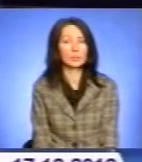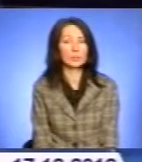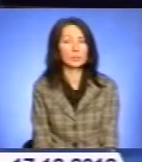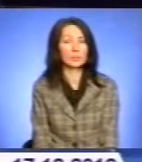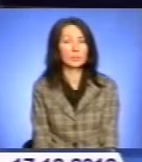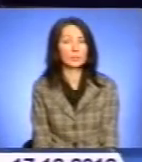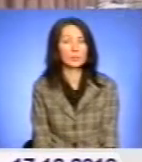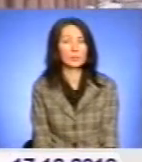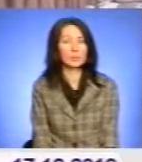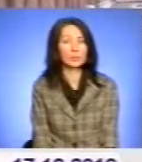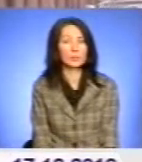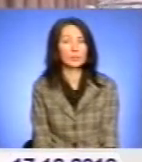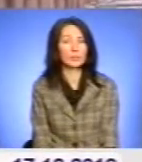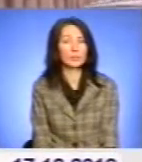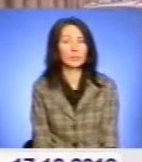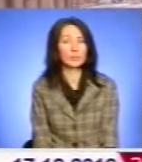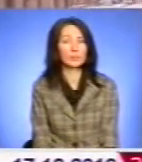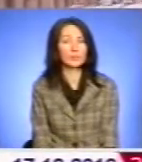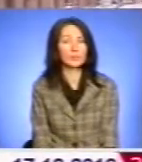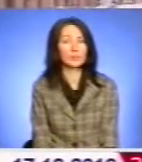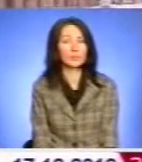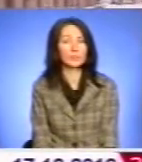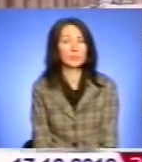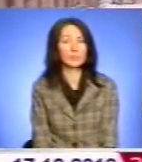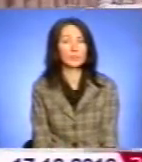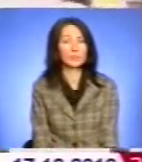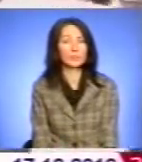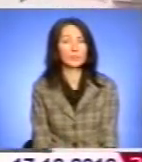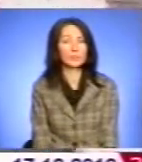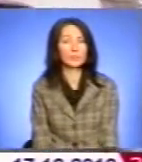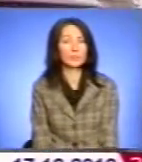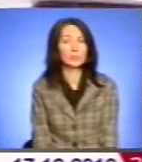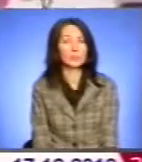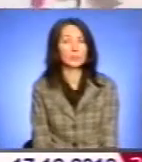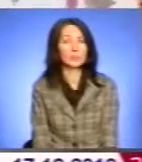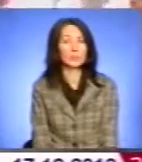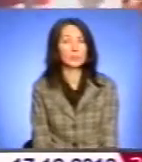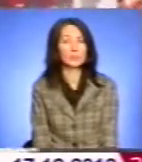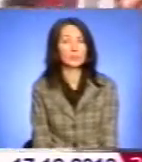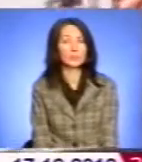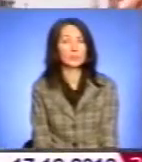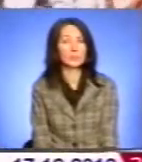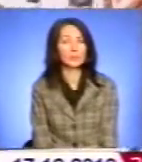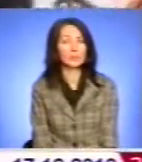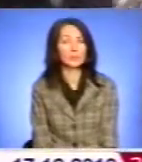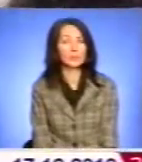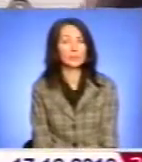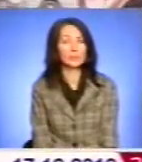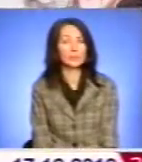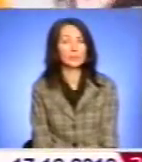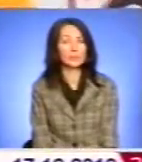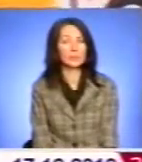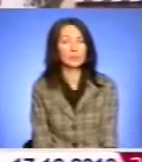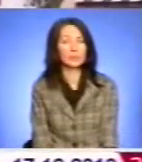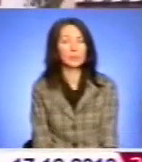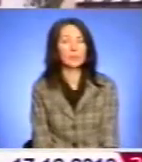Павлишин. Дороги, по яких їздить транспорт, розчищені. Маршрутки рухаються за звичним графіком. Прибирання снігу – справа кожного